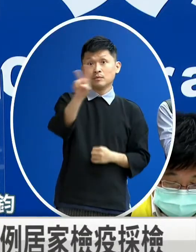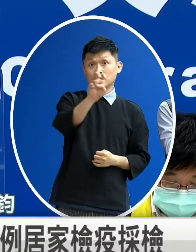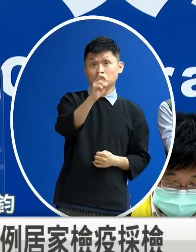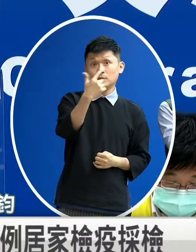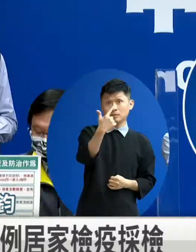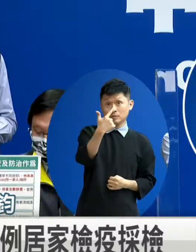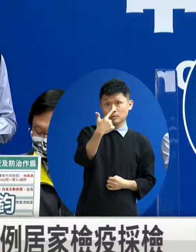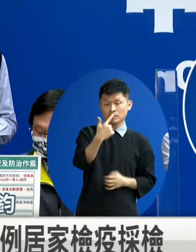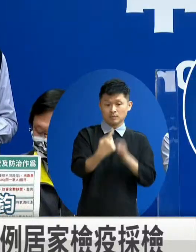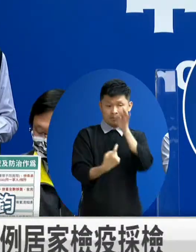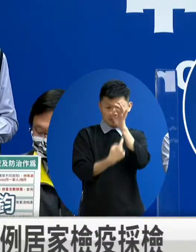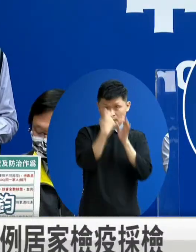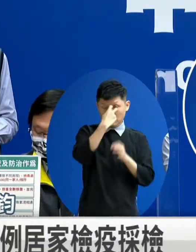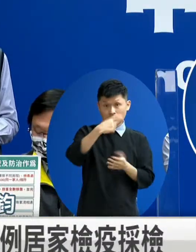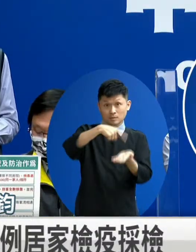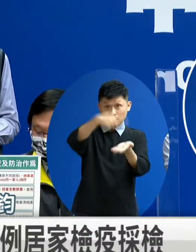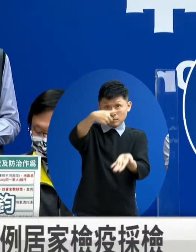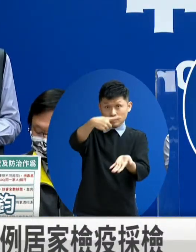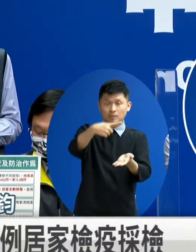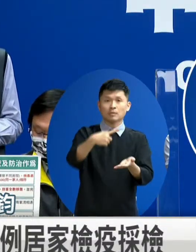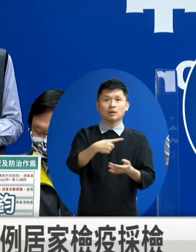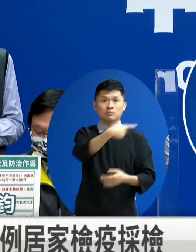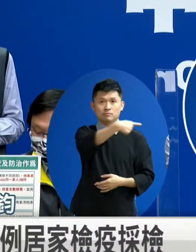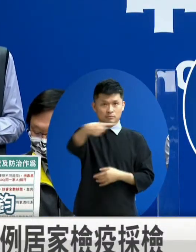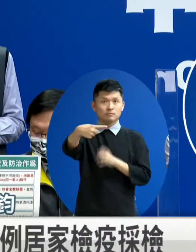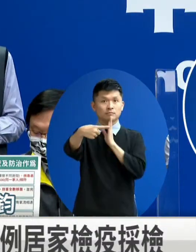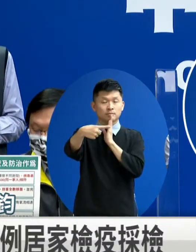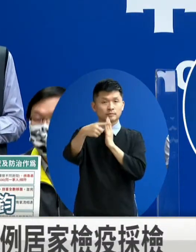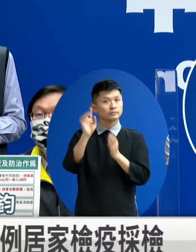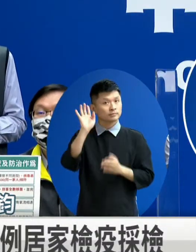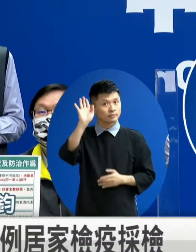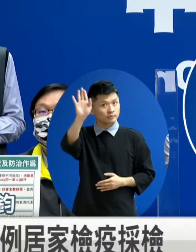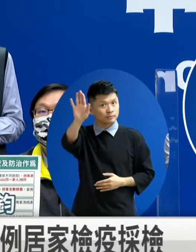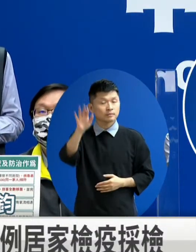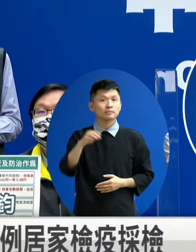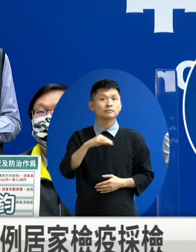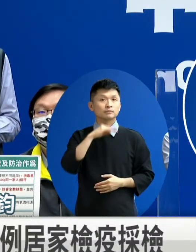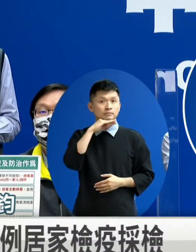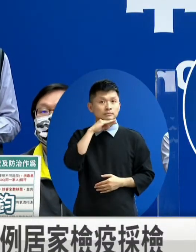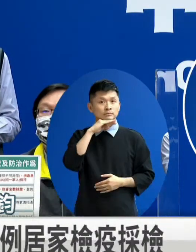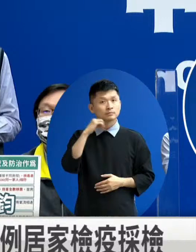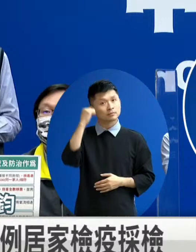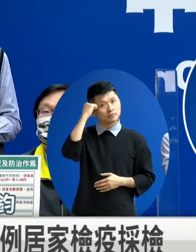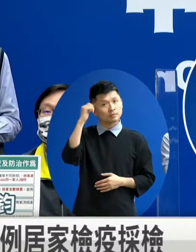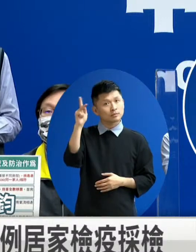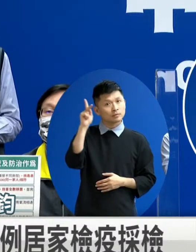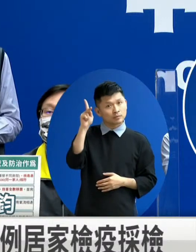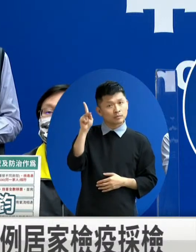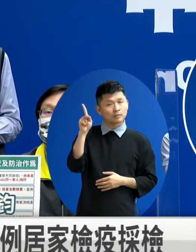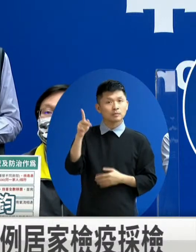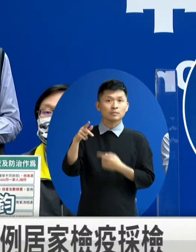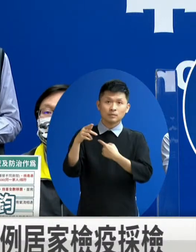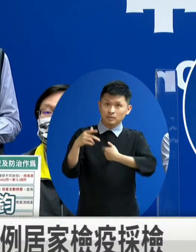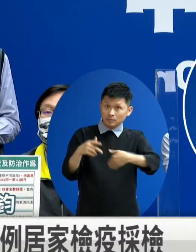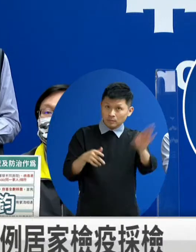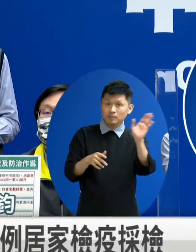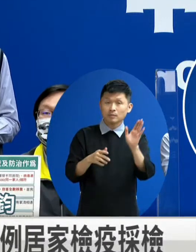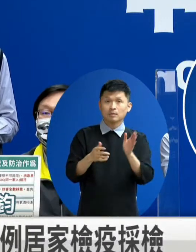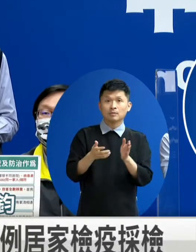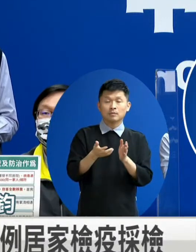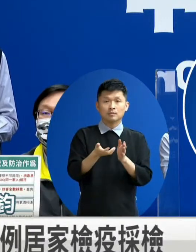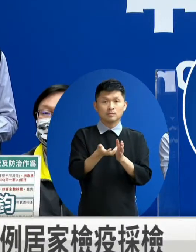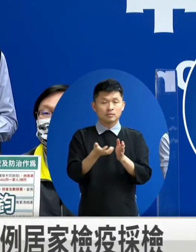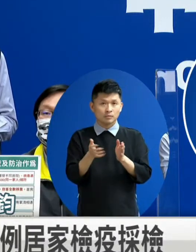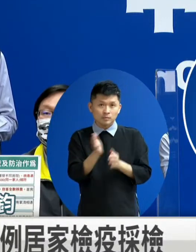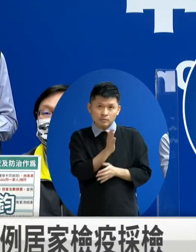经做过一次的这个采检是阴性，那后续也会在这个距离旅馆或者是27号之后14天再进行采